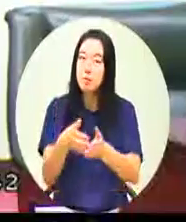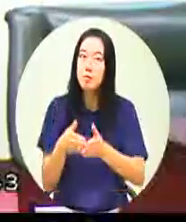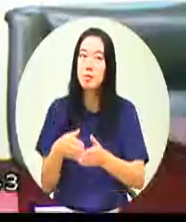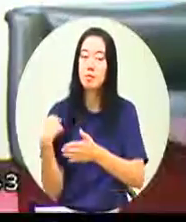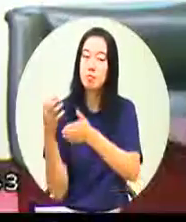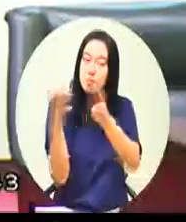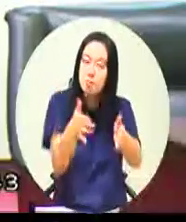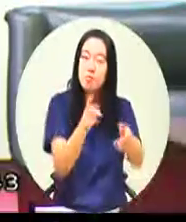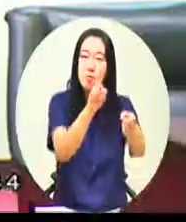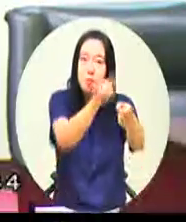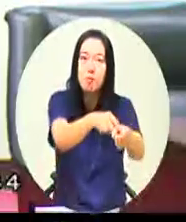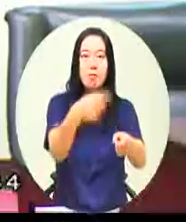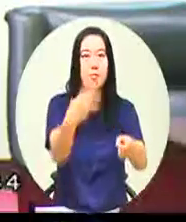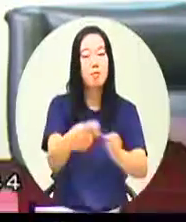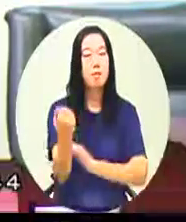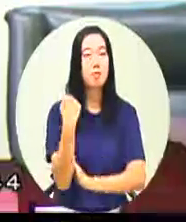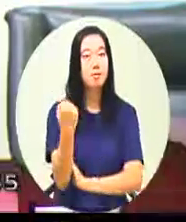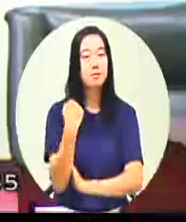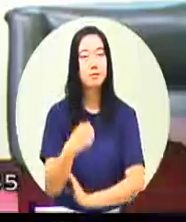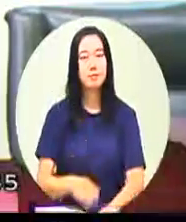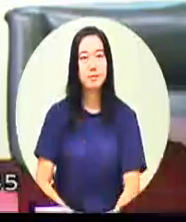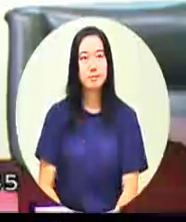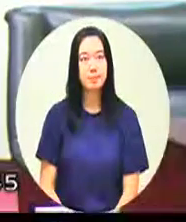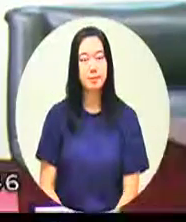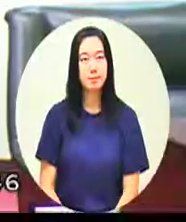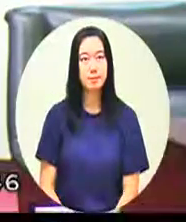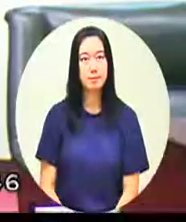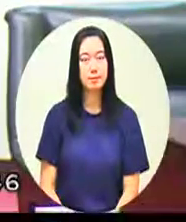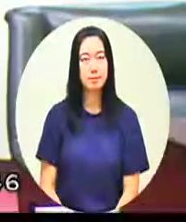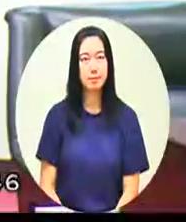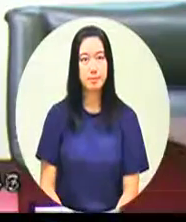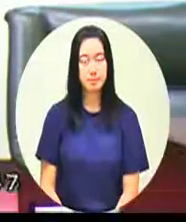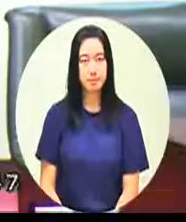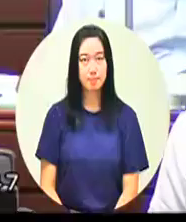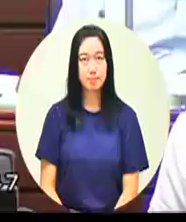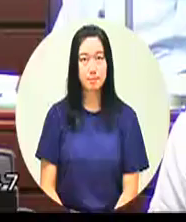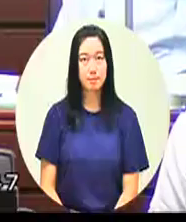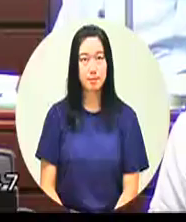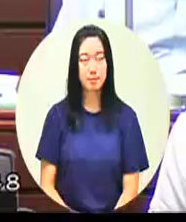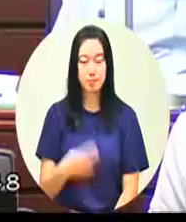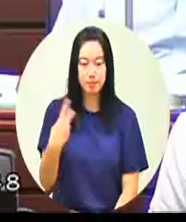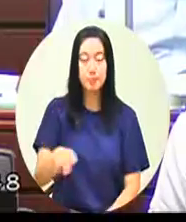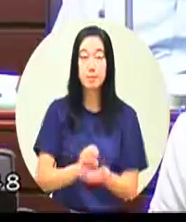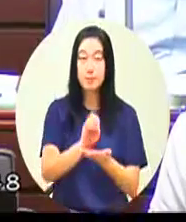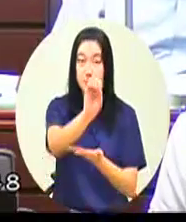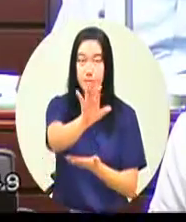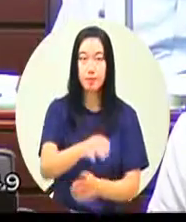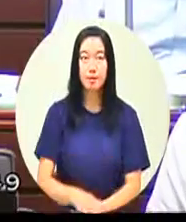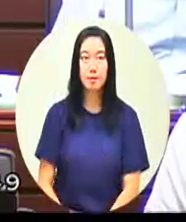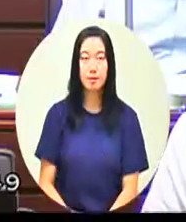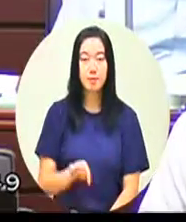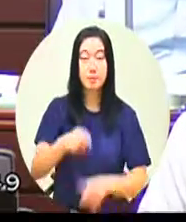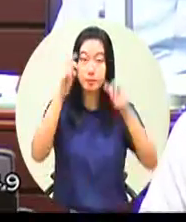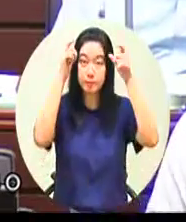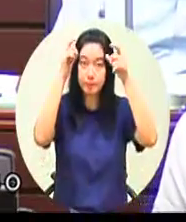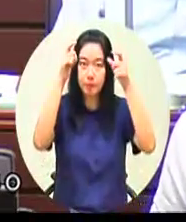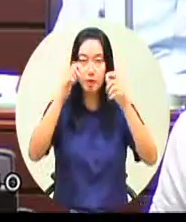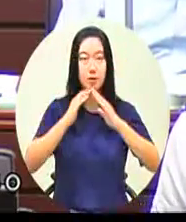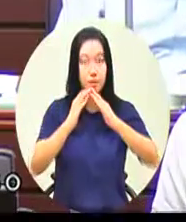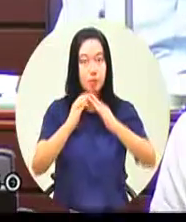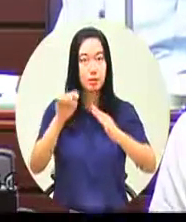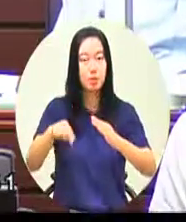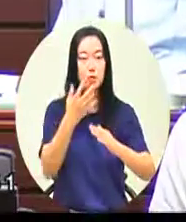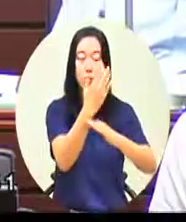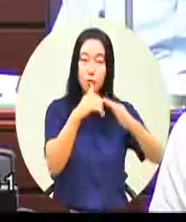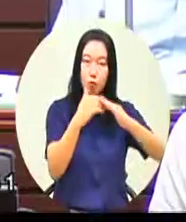方向？是不是有这个方向的去加持这样？ 直接甲丁员报告，其实咱在地咱一寡学